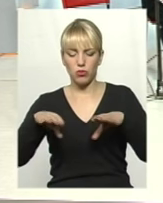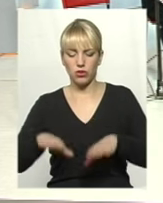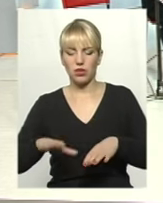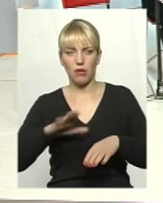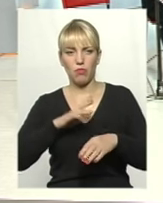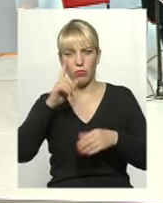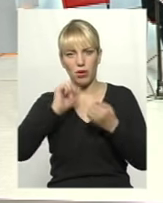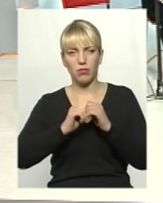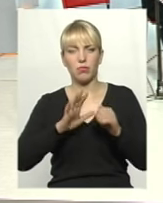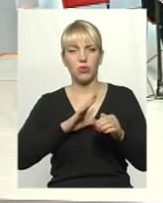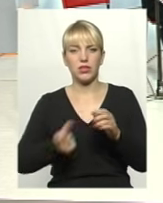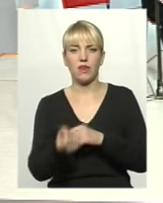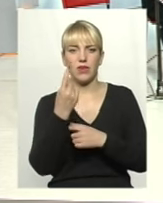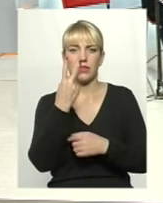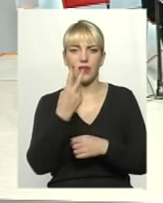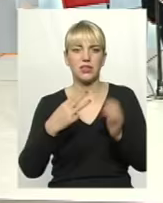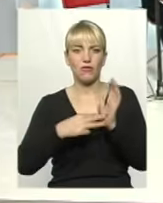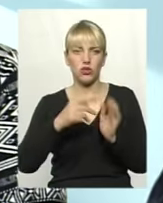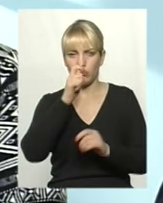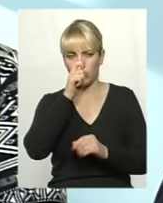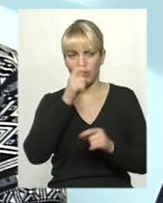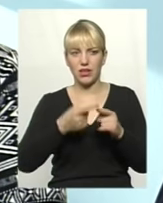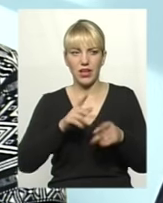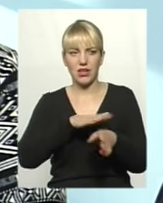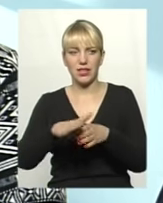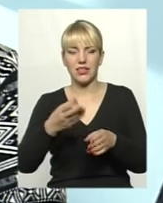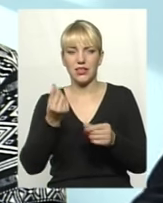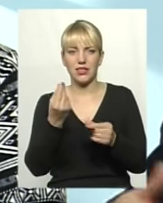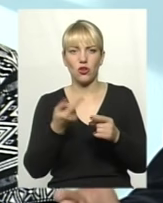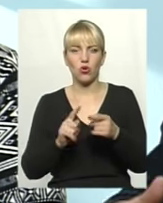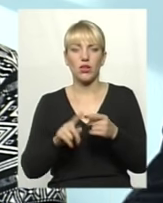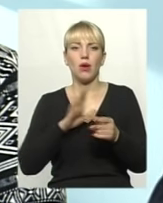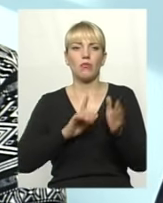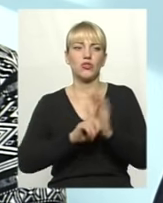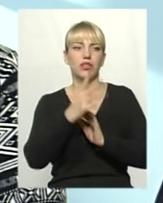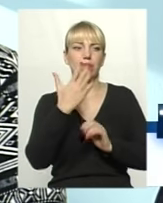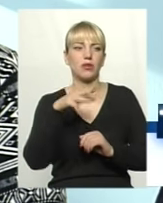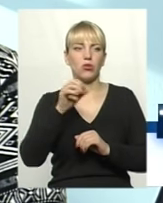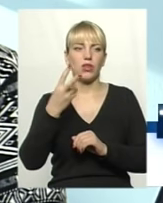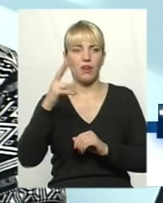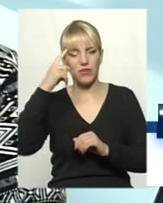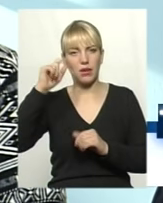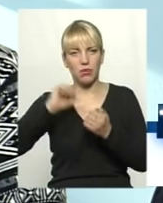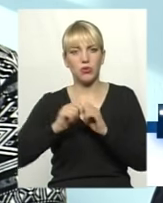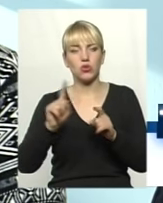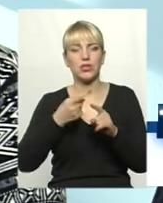пам'яті 28 квітня, і фактично, тобто, реалізація цих коштів почалася з 5 травня, всі пам'ятають, що там були